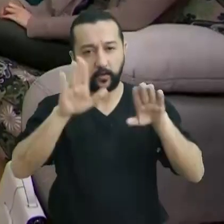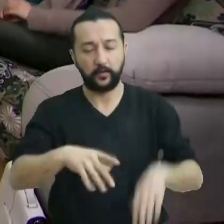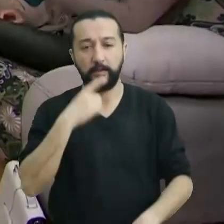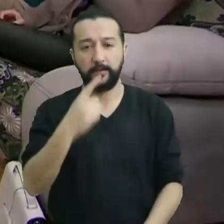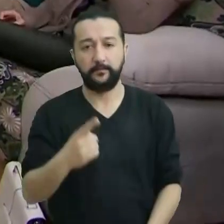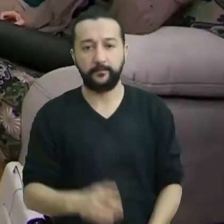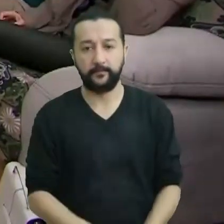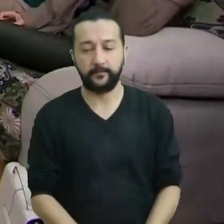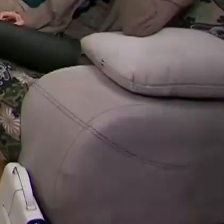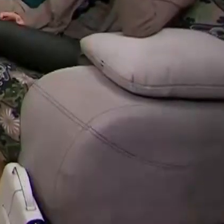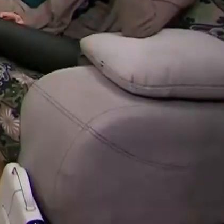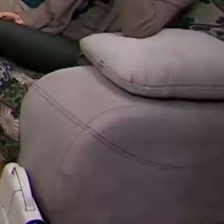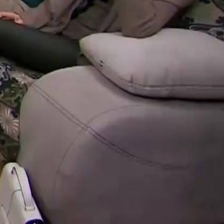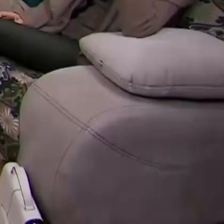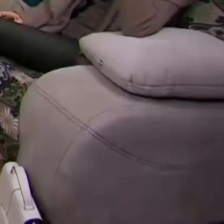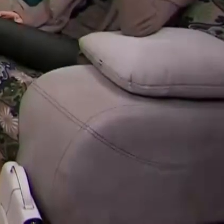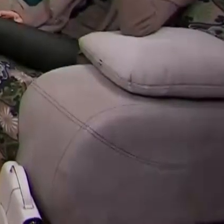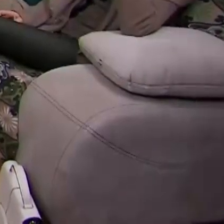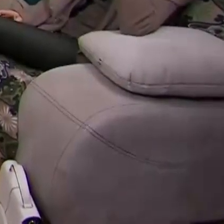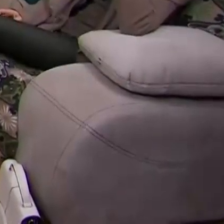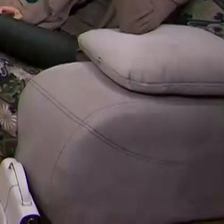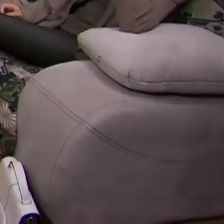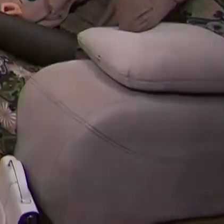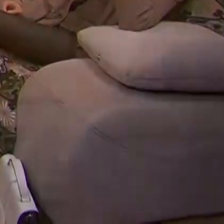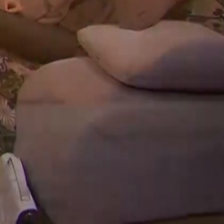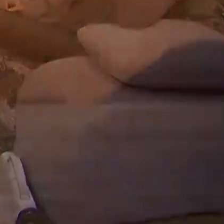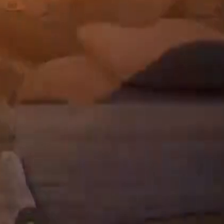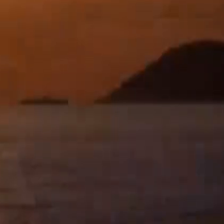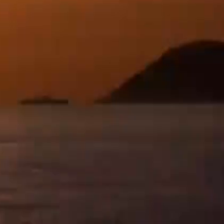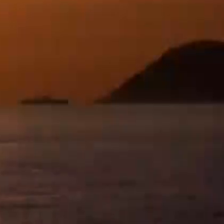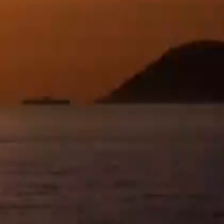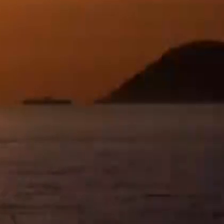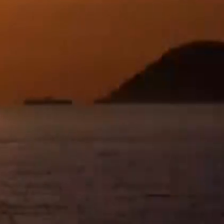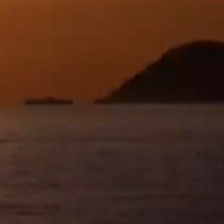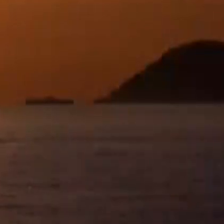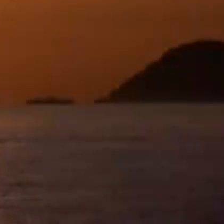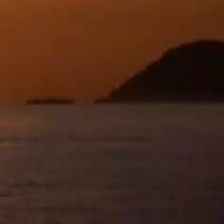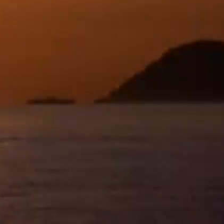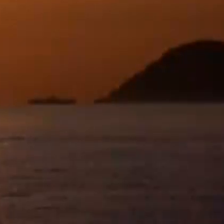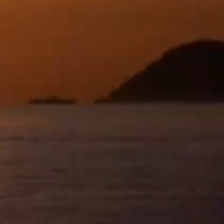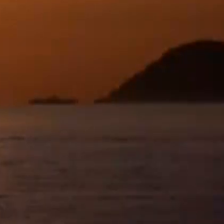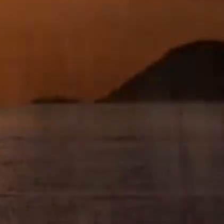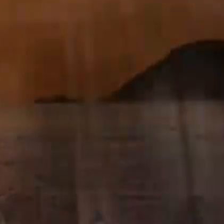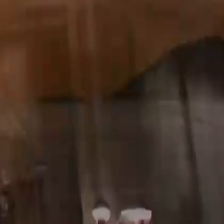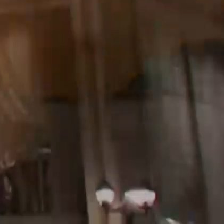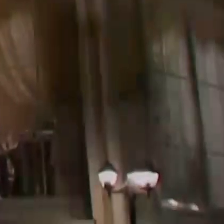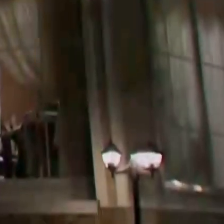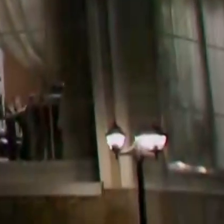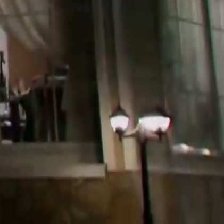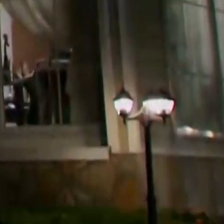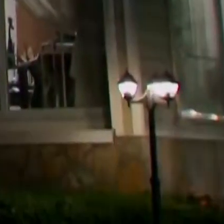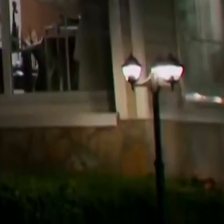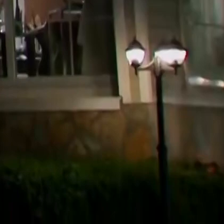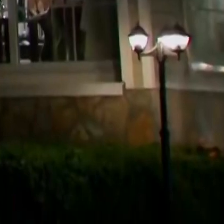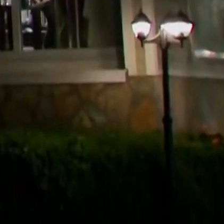Otur. Sarp tırsıp oturdu. Akşam güneşinin yakamoz gibi ışıltılı bir yol oluşturduğu denizde ufak bir